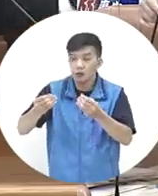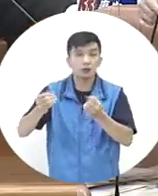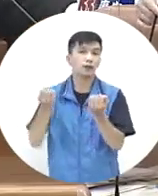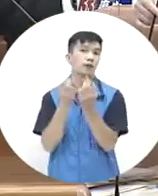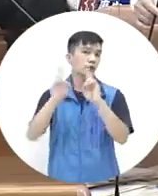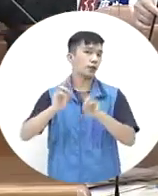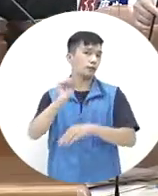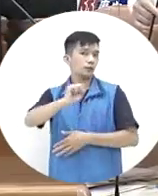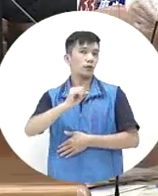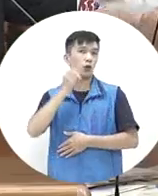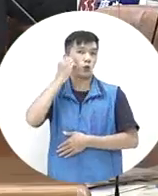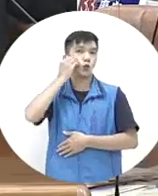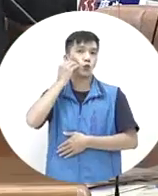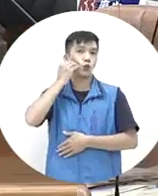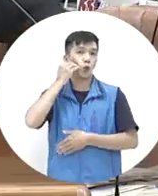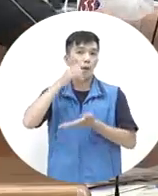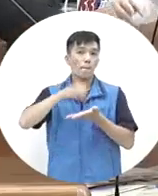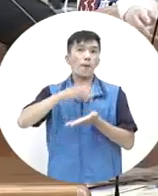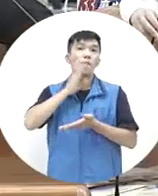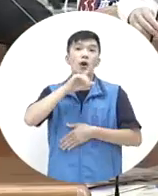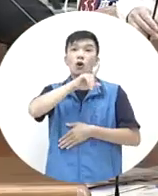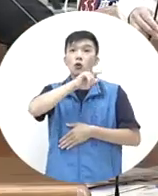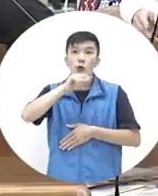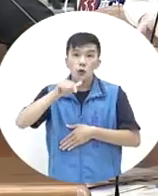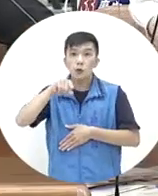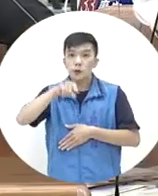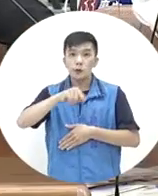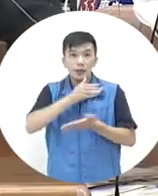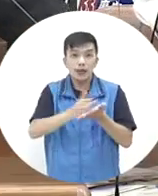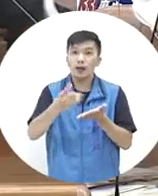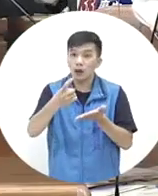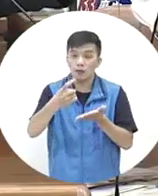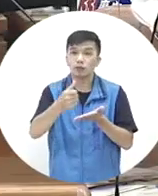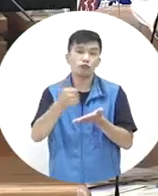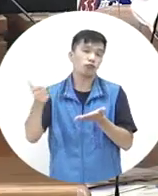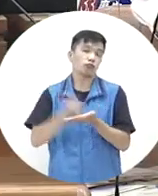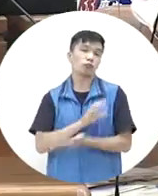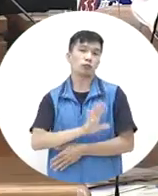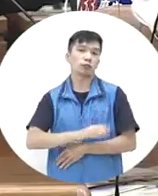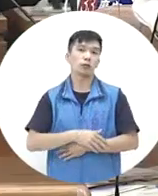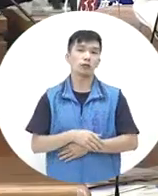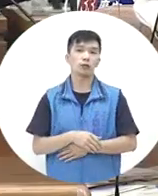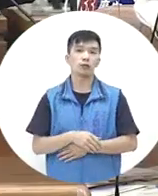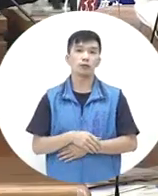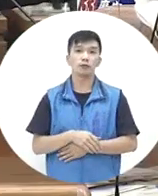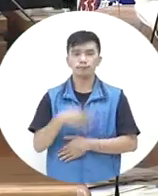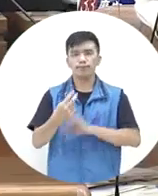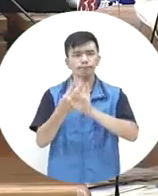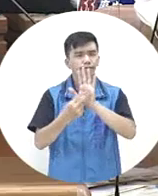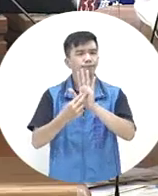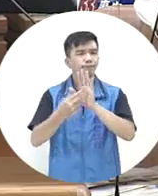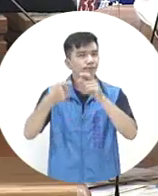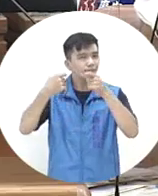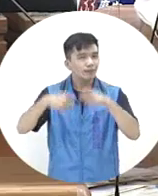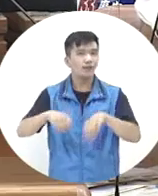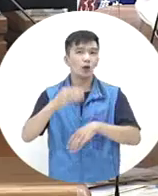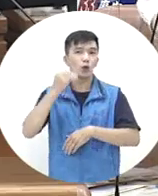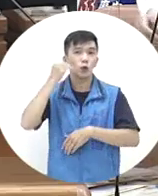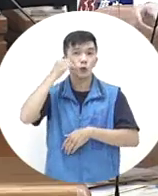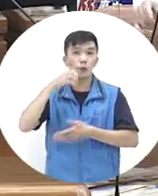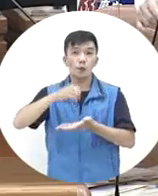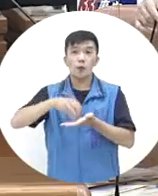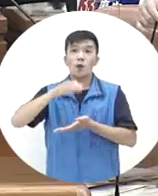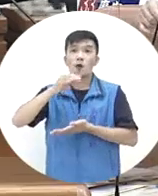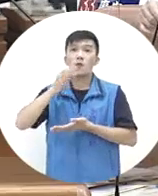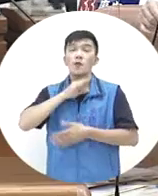处理核味道，就不要用核电。 所以你赞不赞成重启核四？ 我已经讲得很简单嘛，你没有能力处理核味道就不要